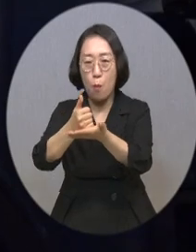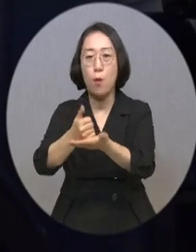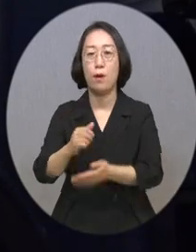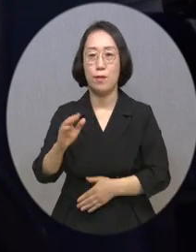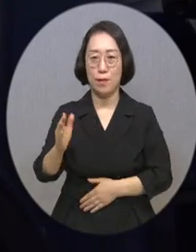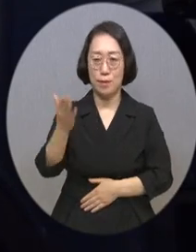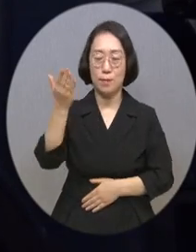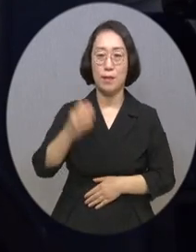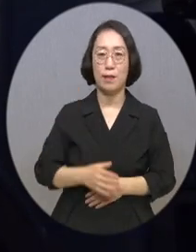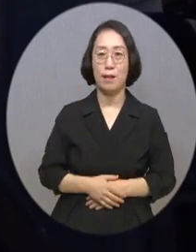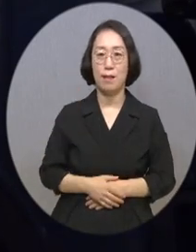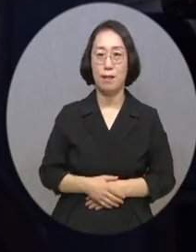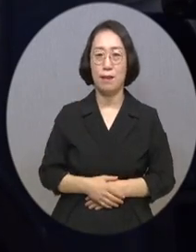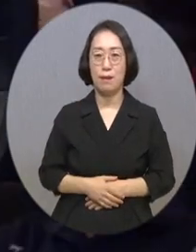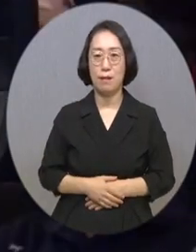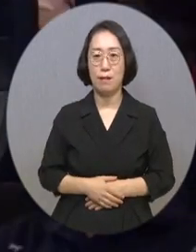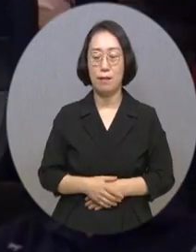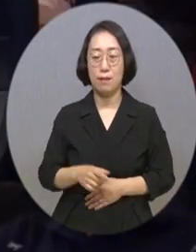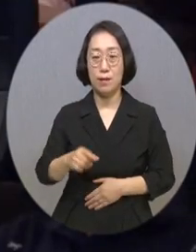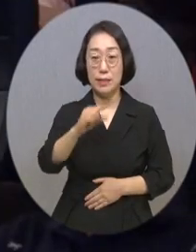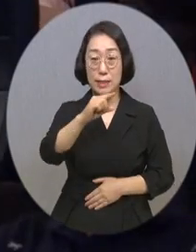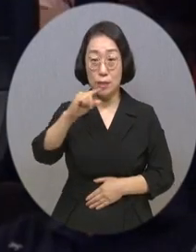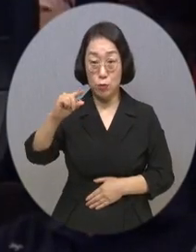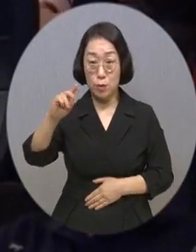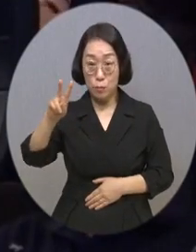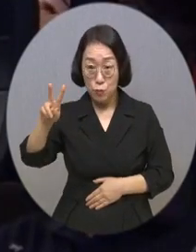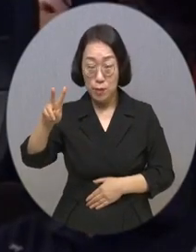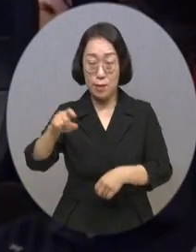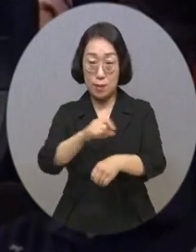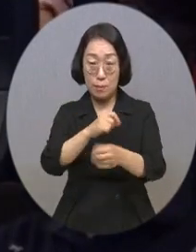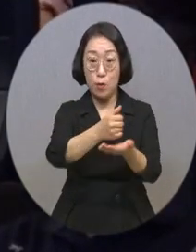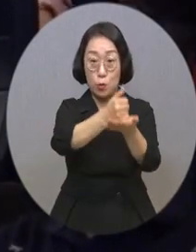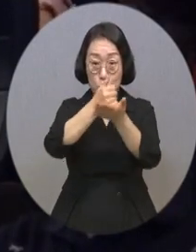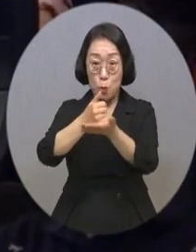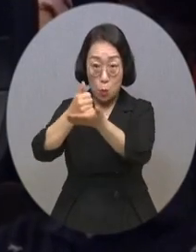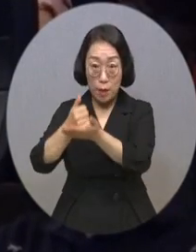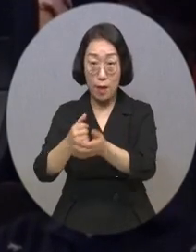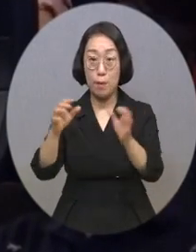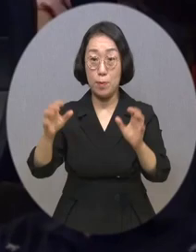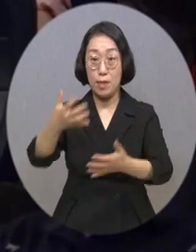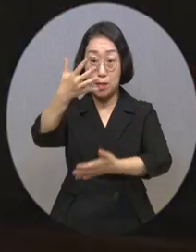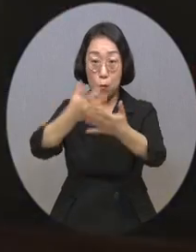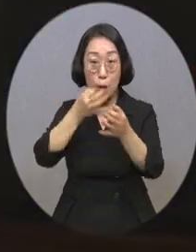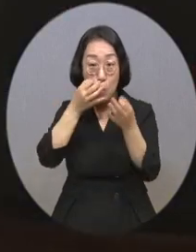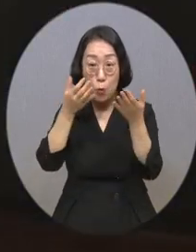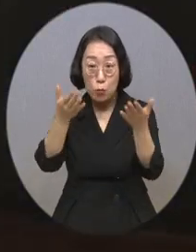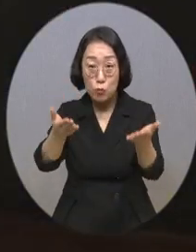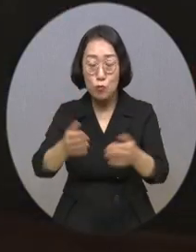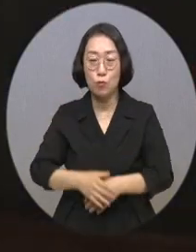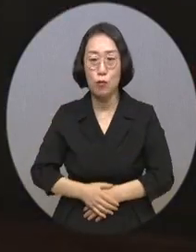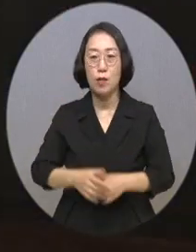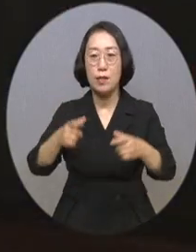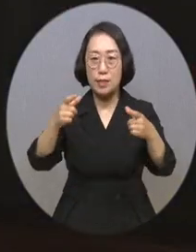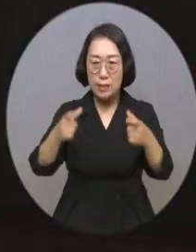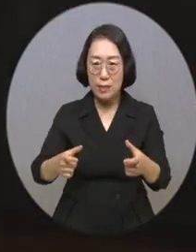만들었습니다. 의정부 CGV의 특별한 초대 행사는 지역 주민과 함께하는